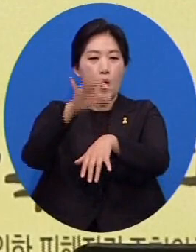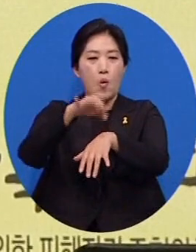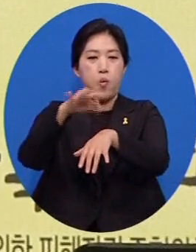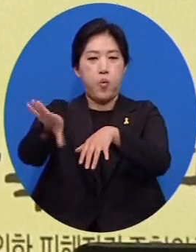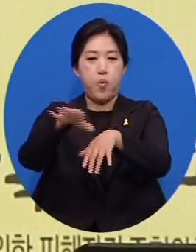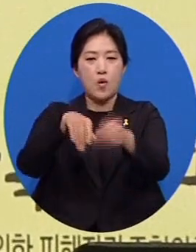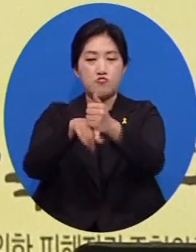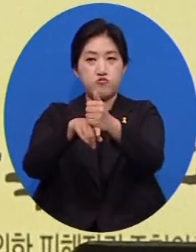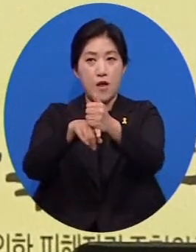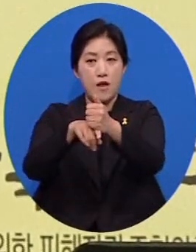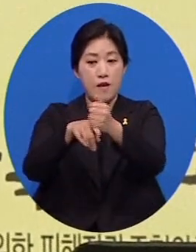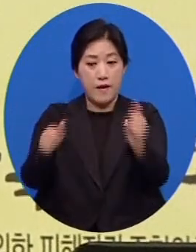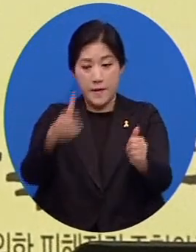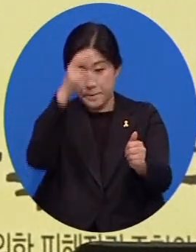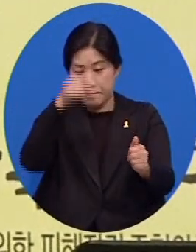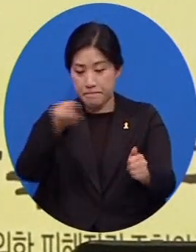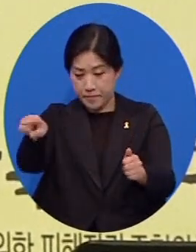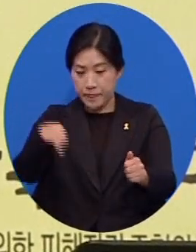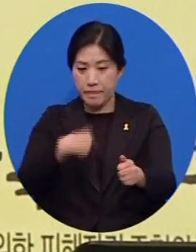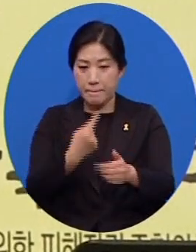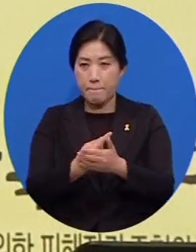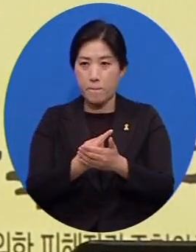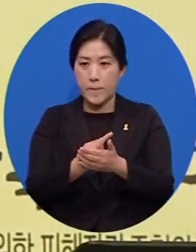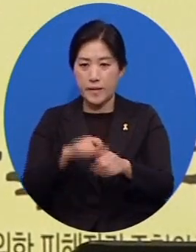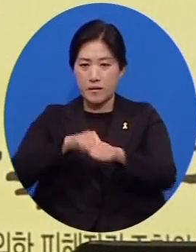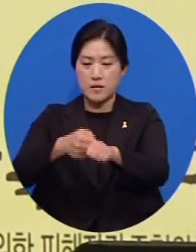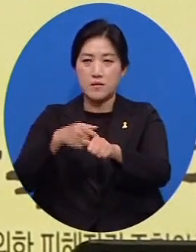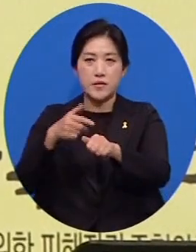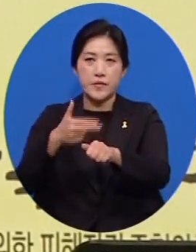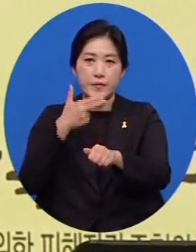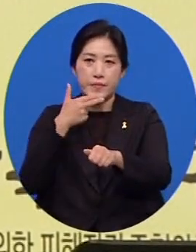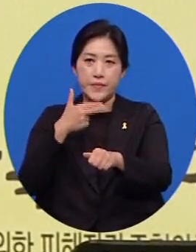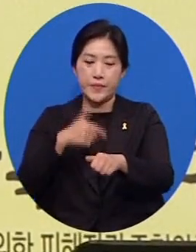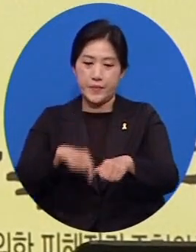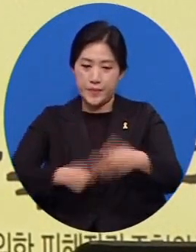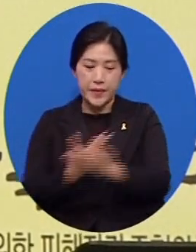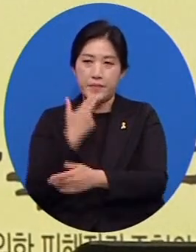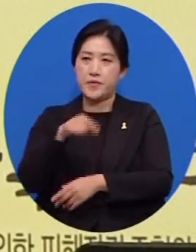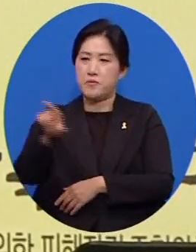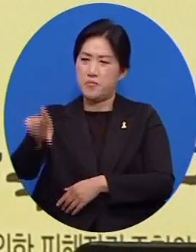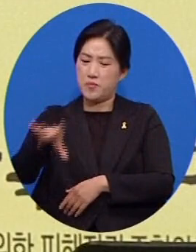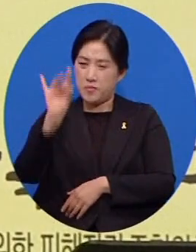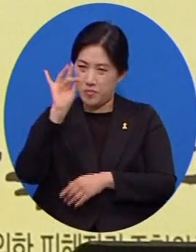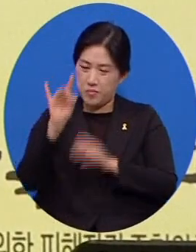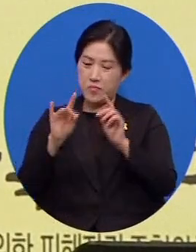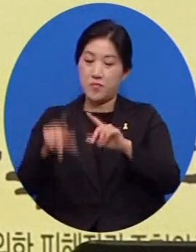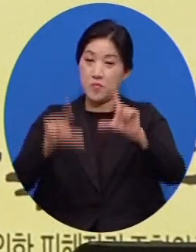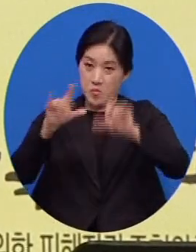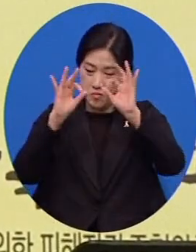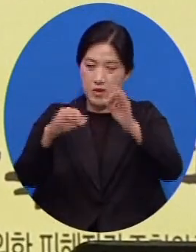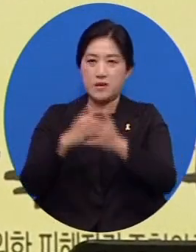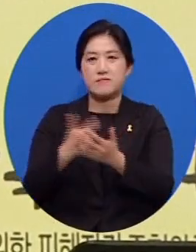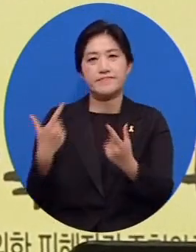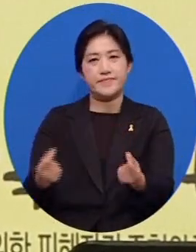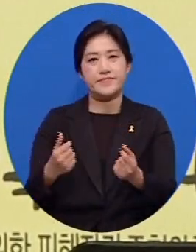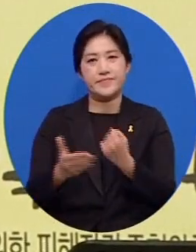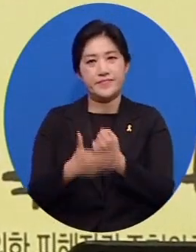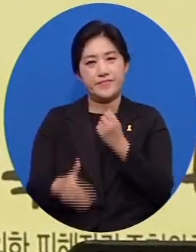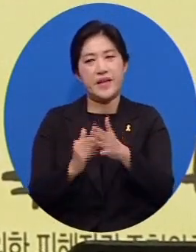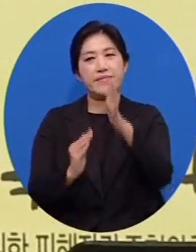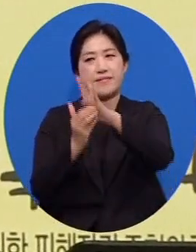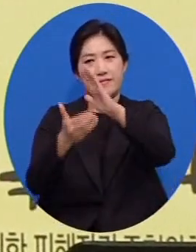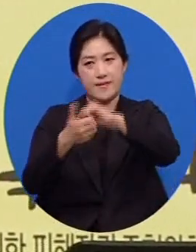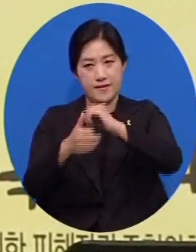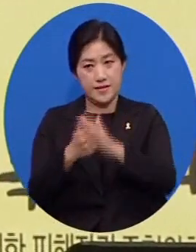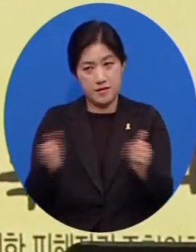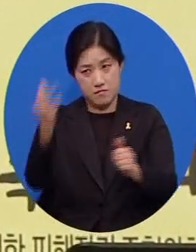원죄를 검찰 스스로 단죄하지 못한 데서 비롯된 한계가 그것입니다. 지금까지